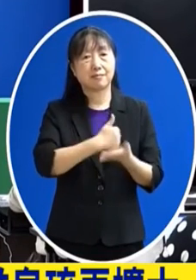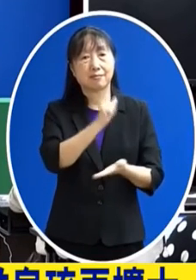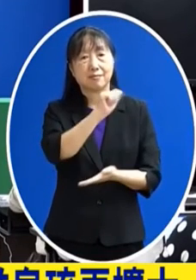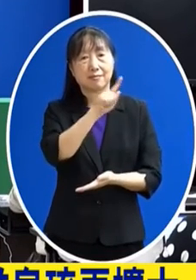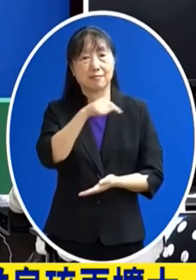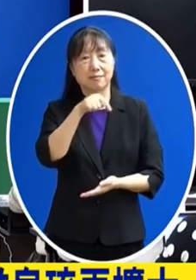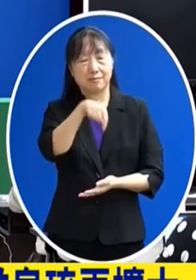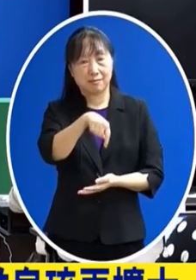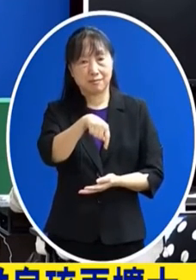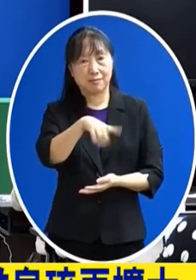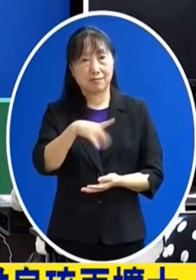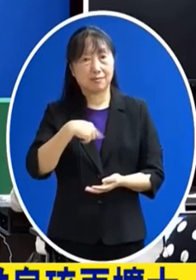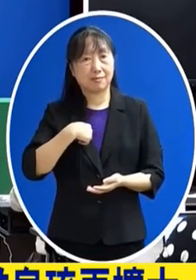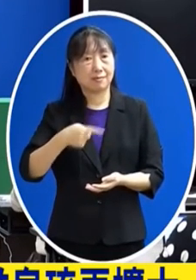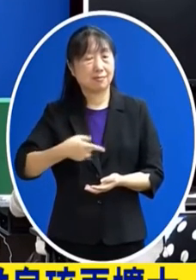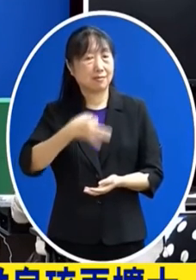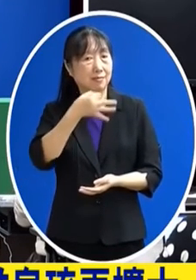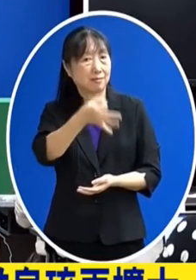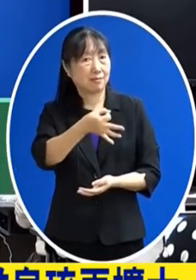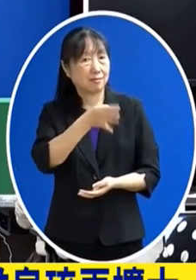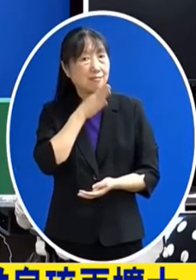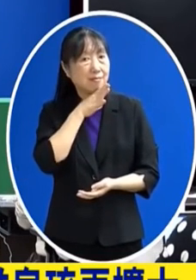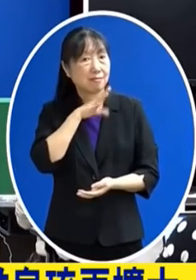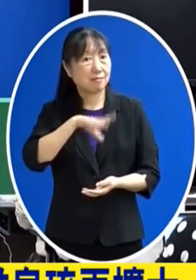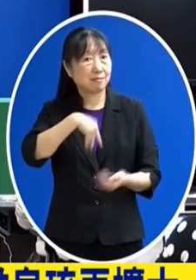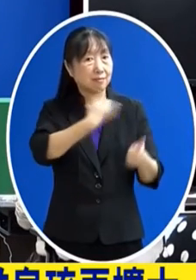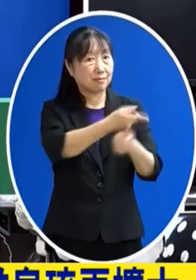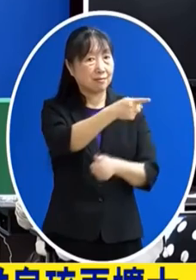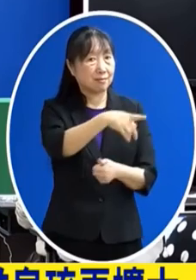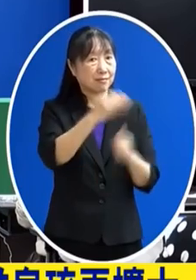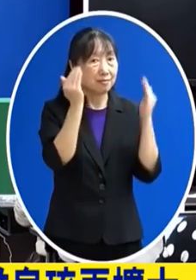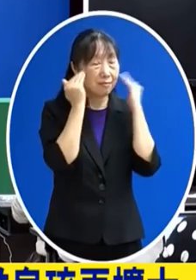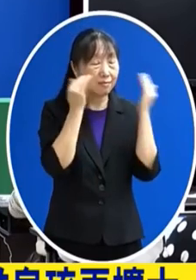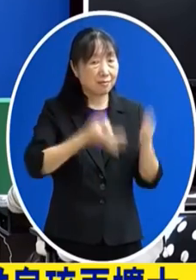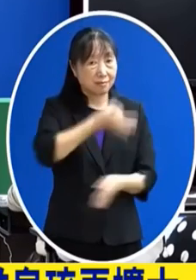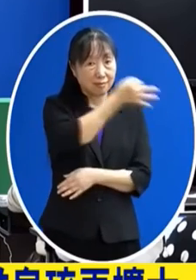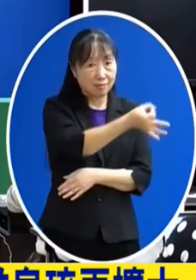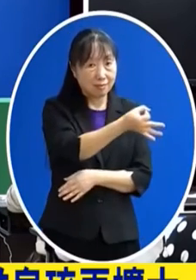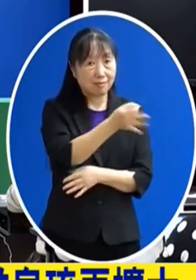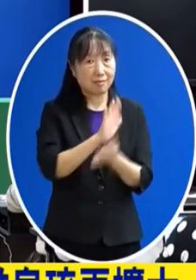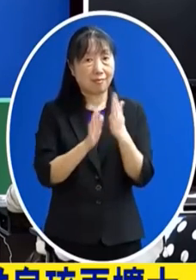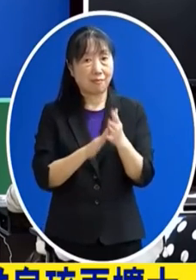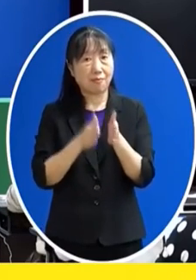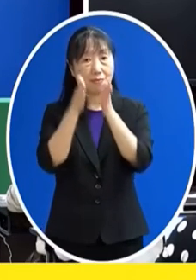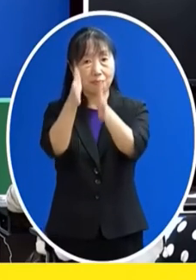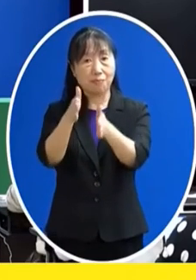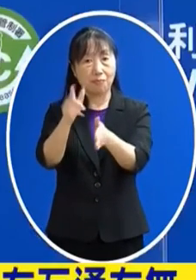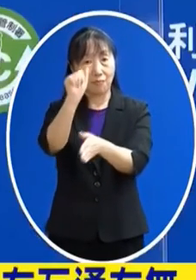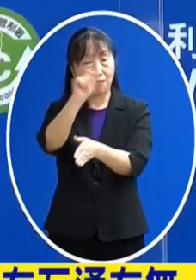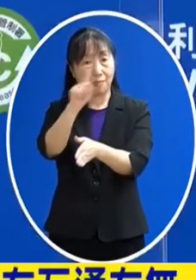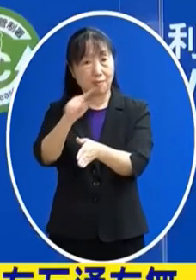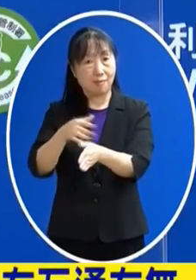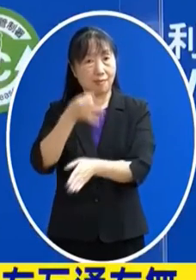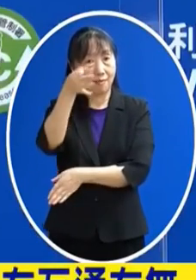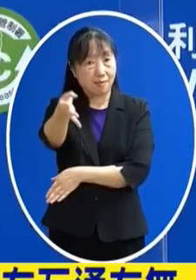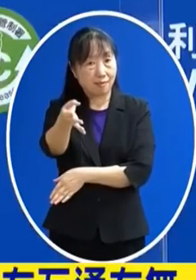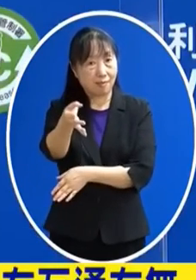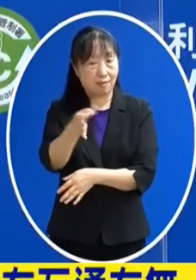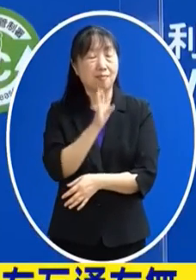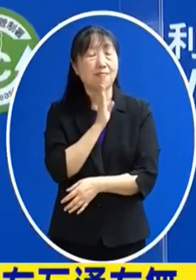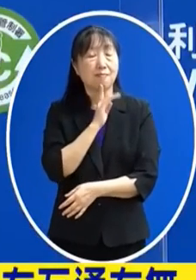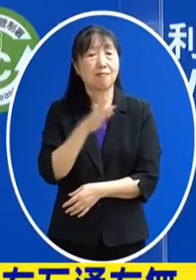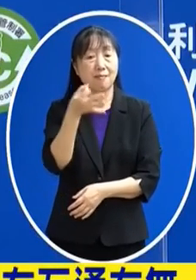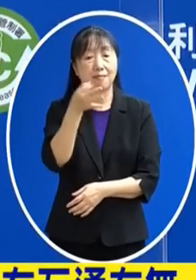疫苗，我们所付的这个金额是付给韩国政府，还是说我们是付给 AZ？ 是要付给